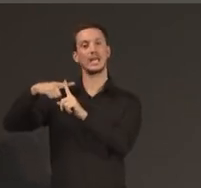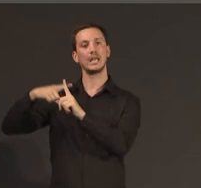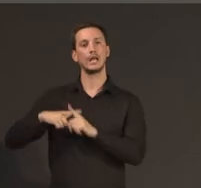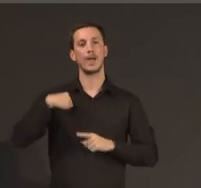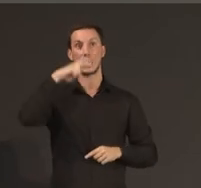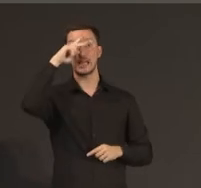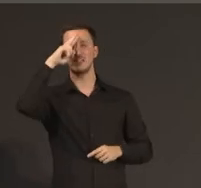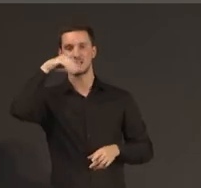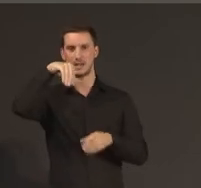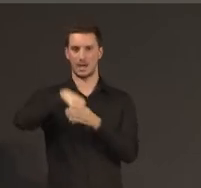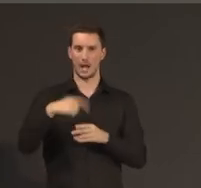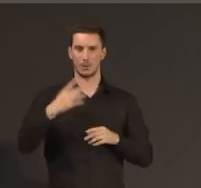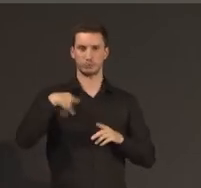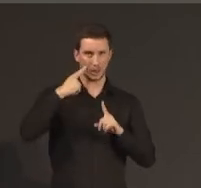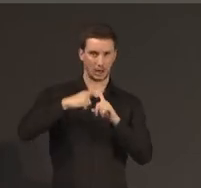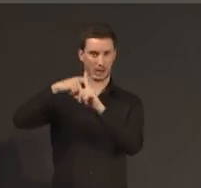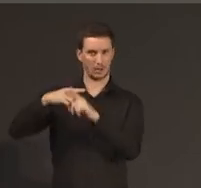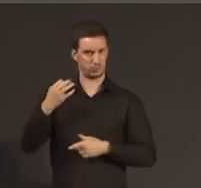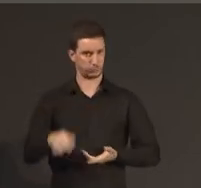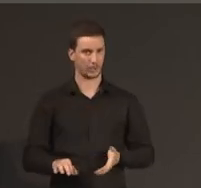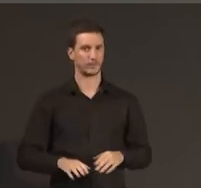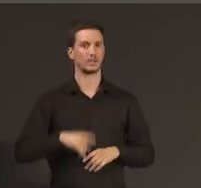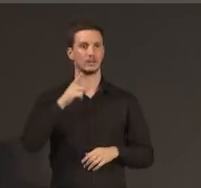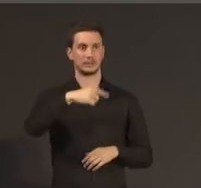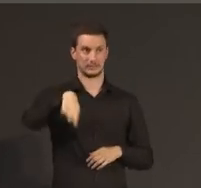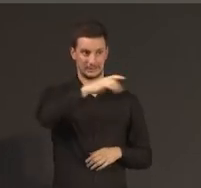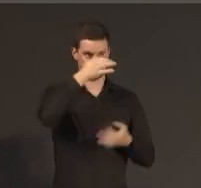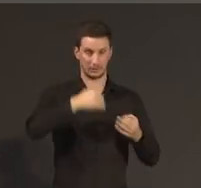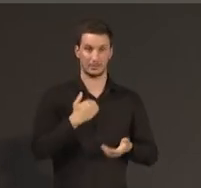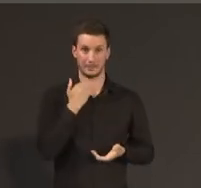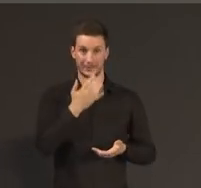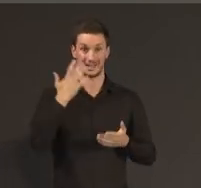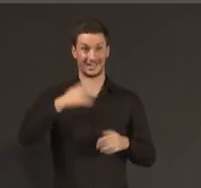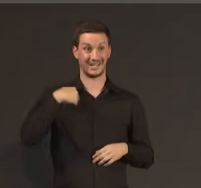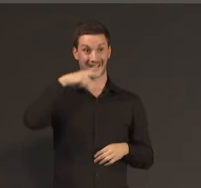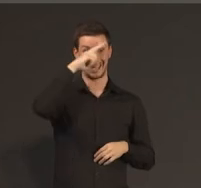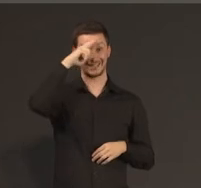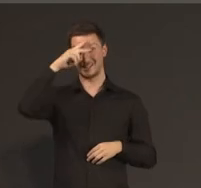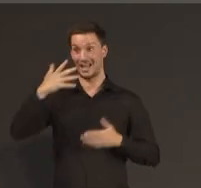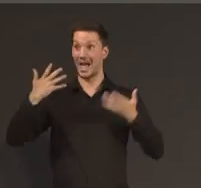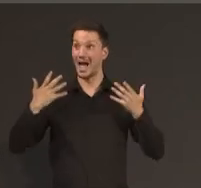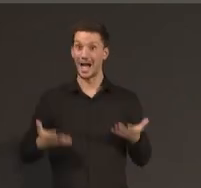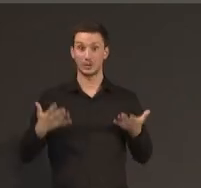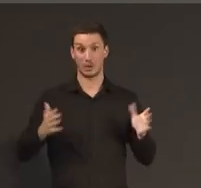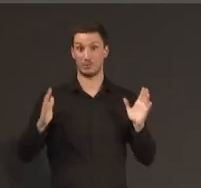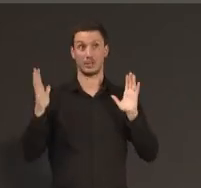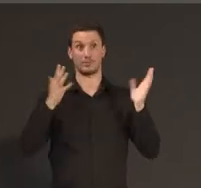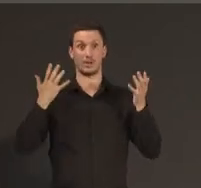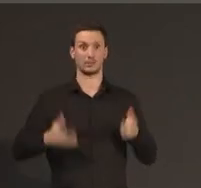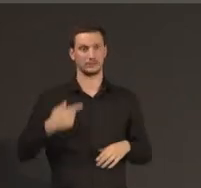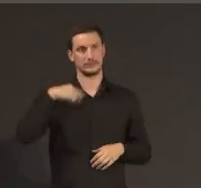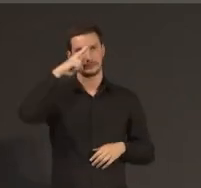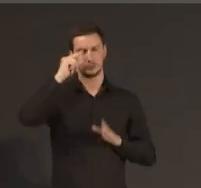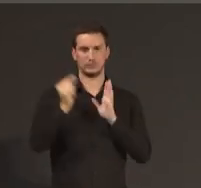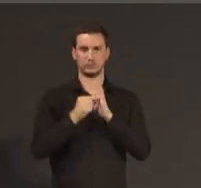mesurar. I convé que sapigueu, segur que ja ho sabeu, que el nivell d'incertesa que tenim actualment és un nivell d'incertesa molt